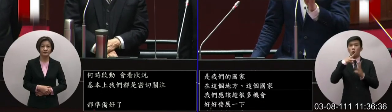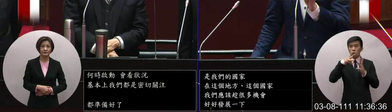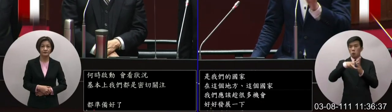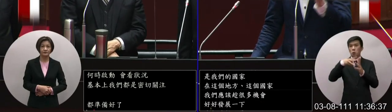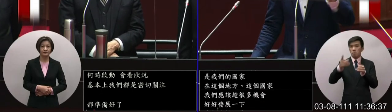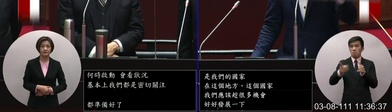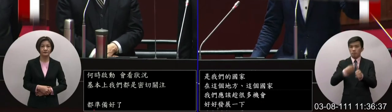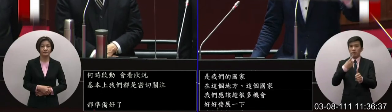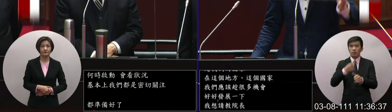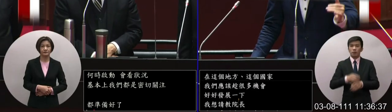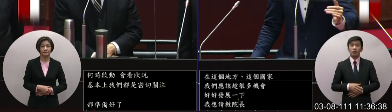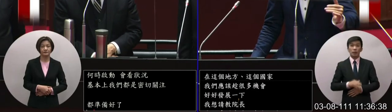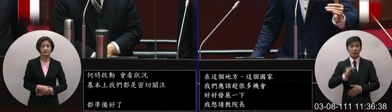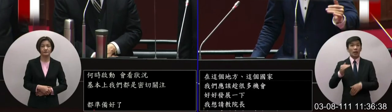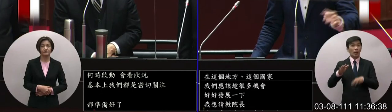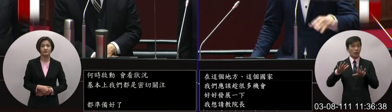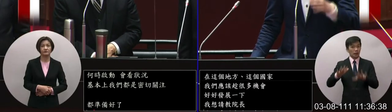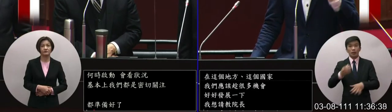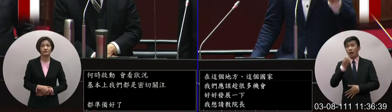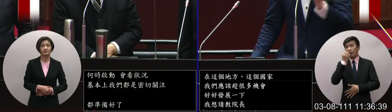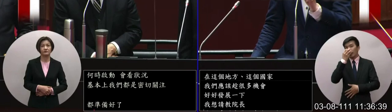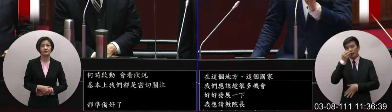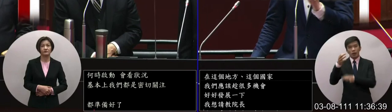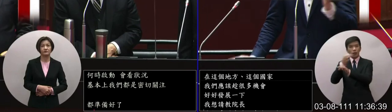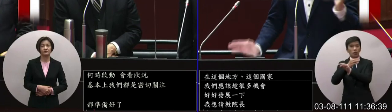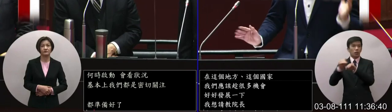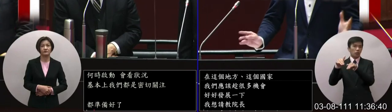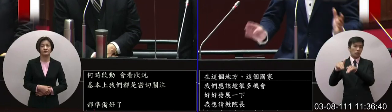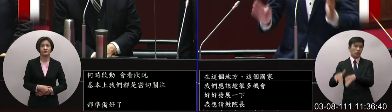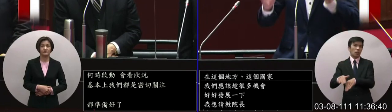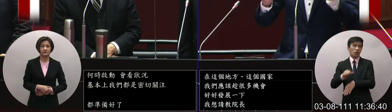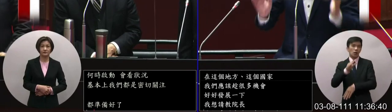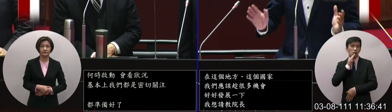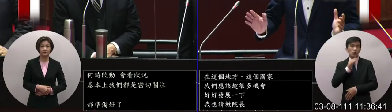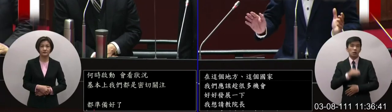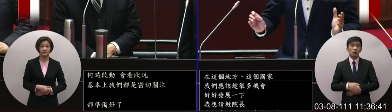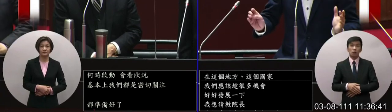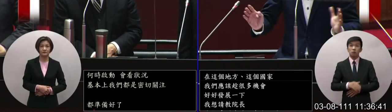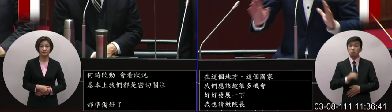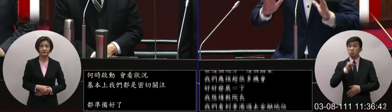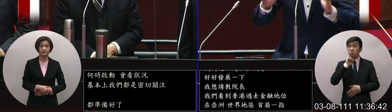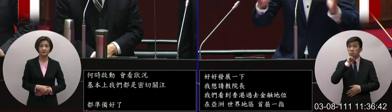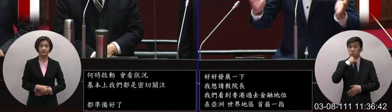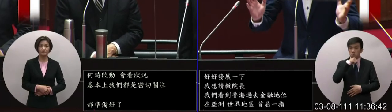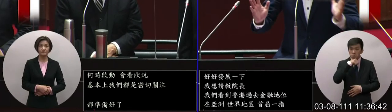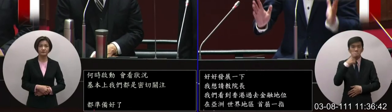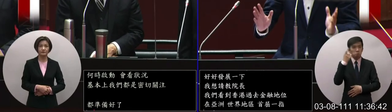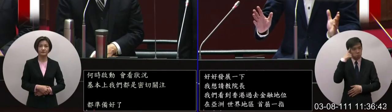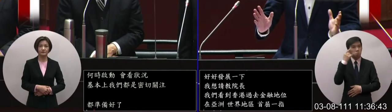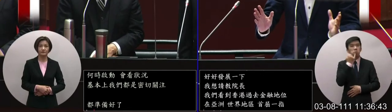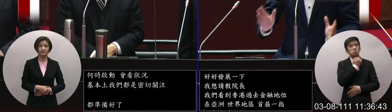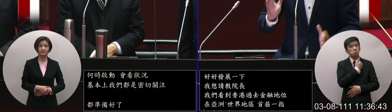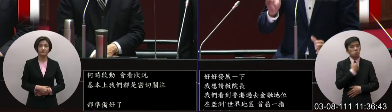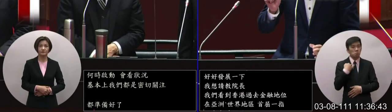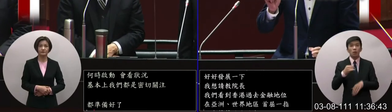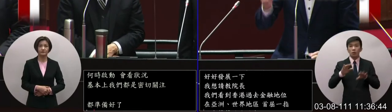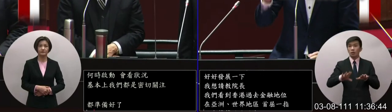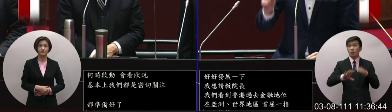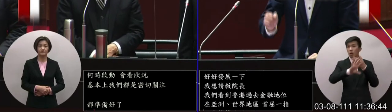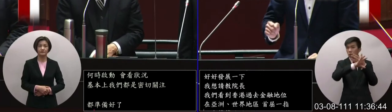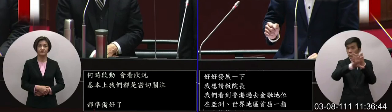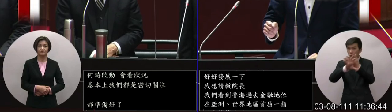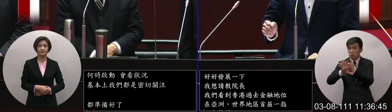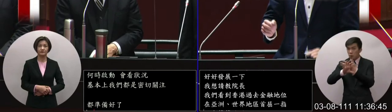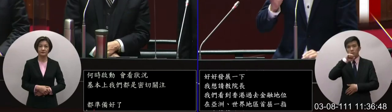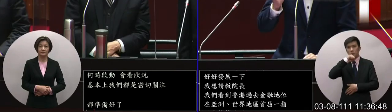一指啊。那因为它现在节节败退，台湾有没有可能啊？因为国际现在的变化，我们自己